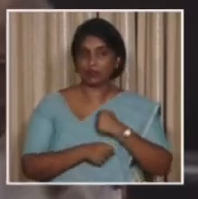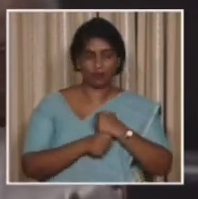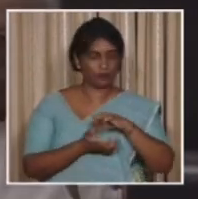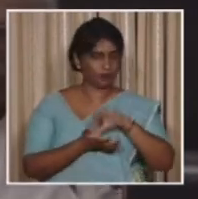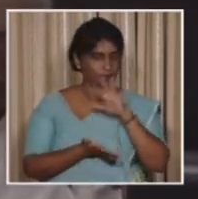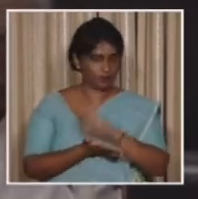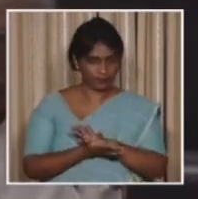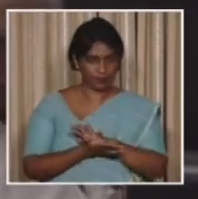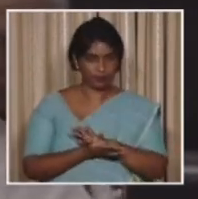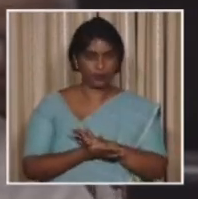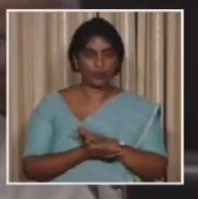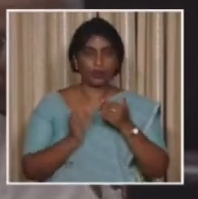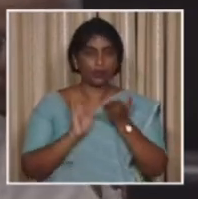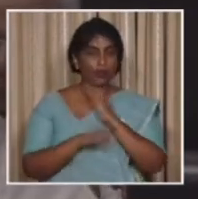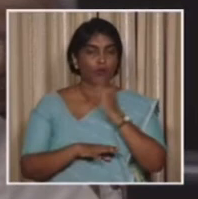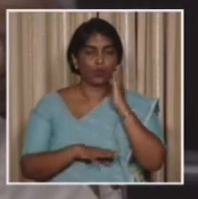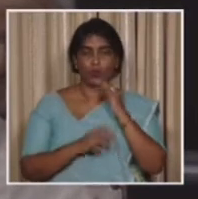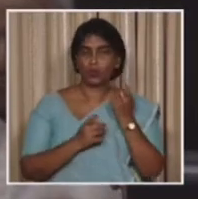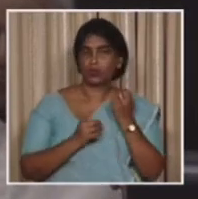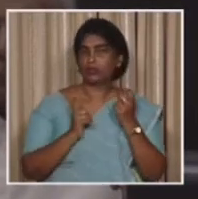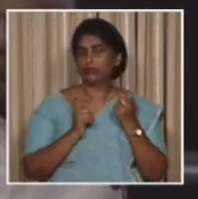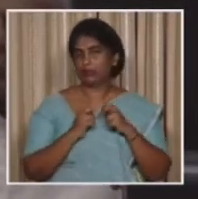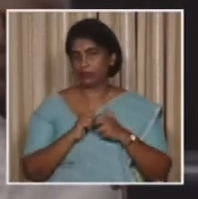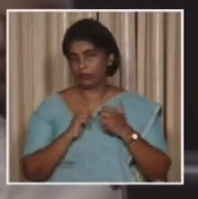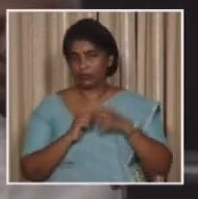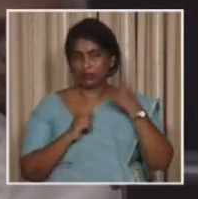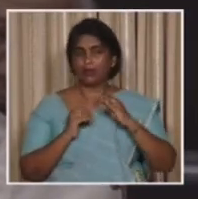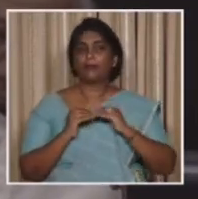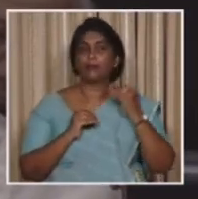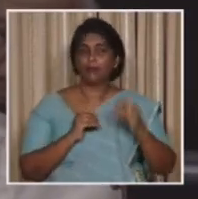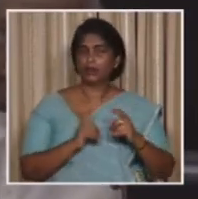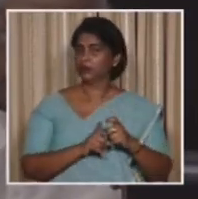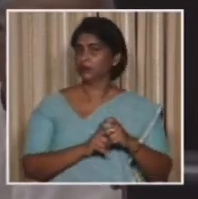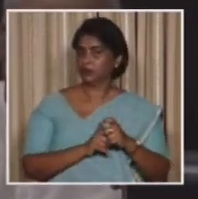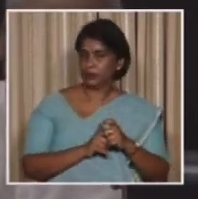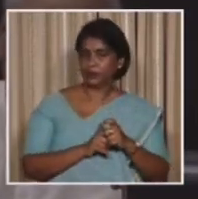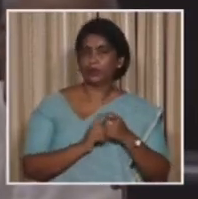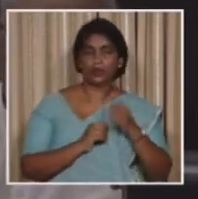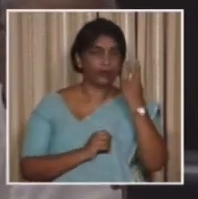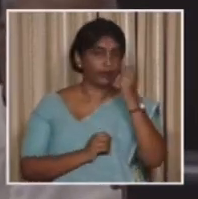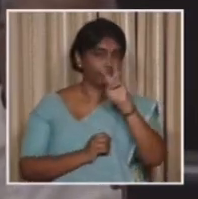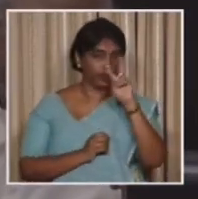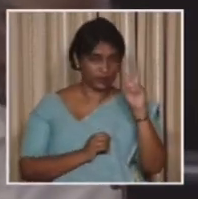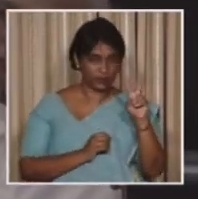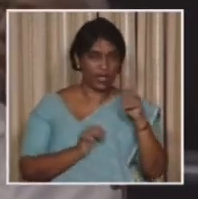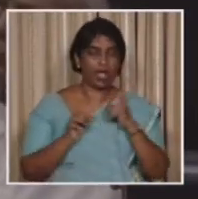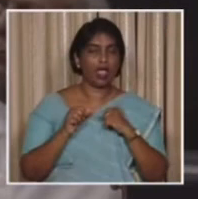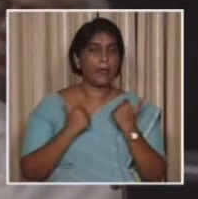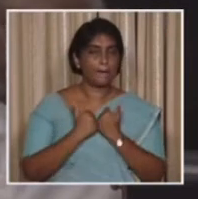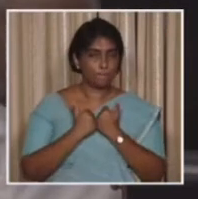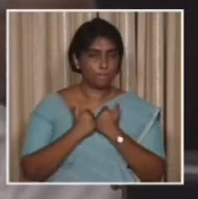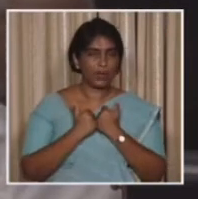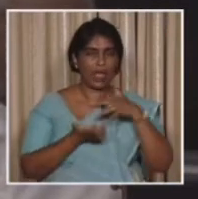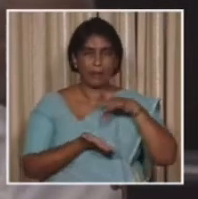කරනු ලැබුවා. පැවති විදේශ විනිමය අර්බුදය ඉන් අනතුරුව උග්‍ර වෙත්ම 2022 අප්‍රේල් මාසයේ